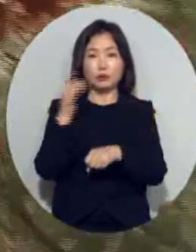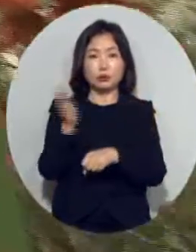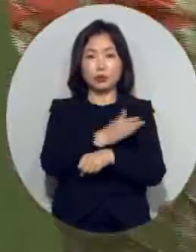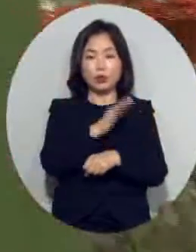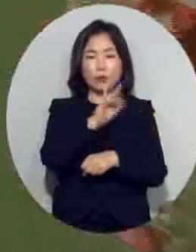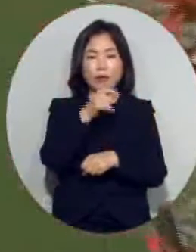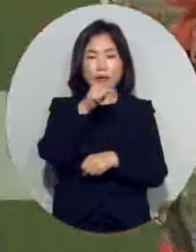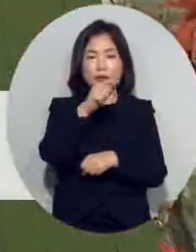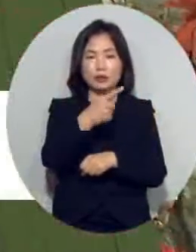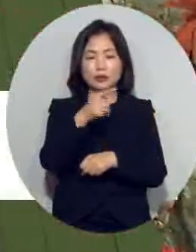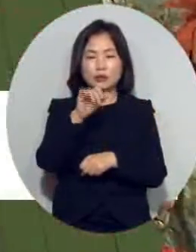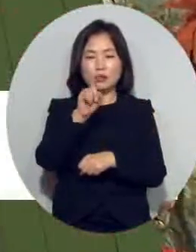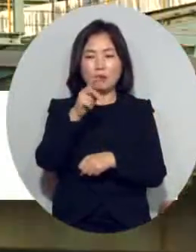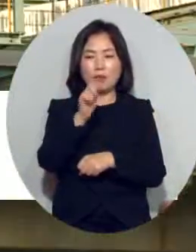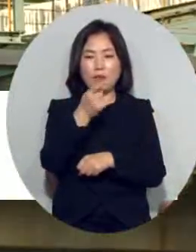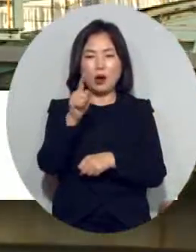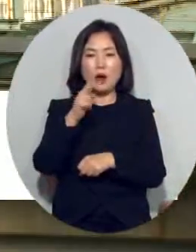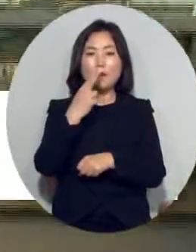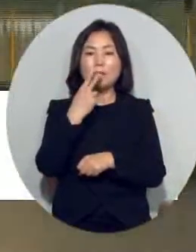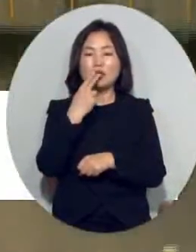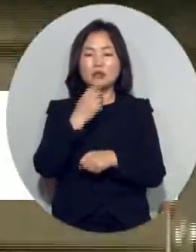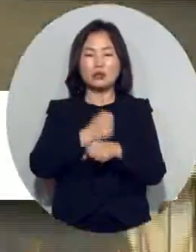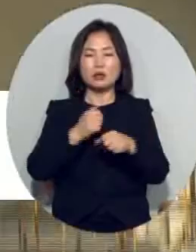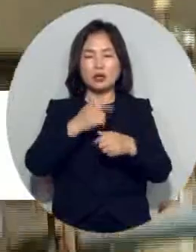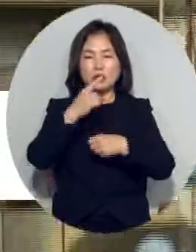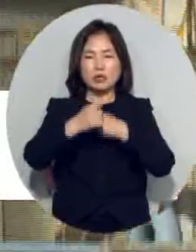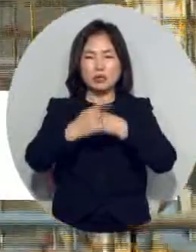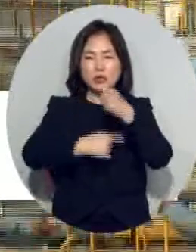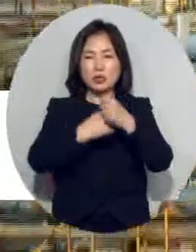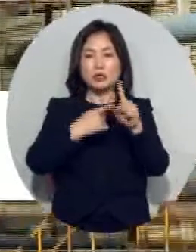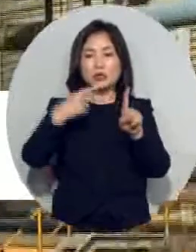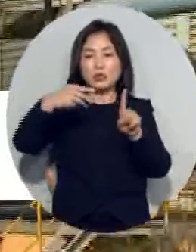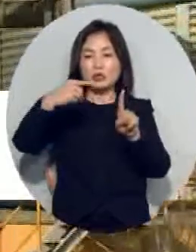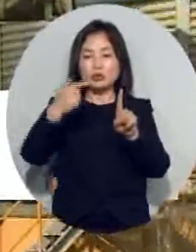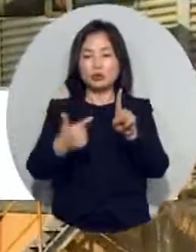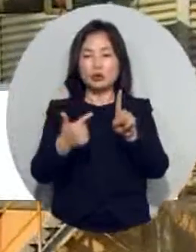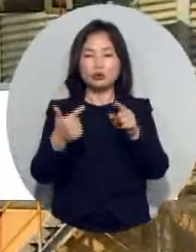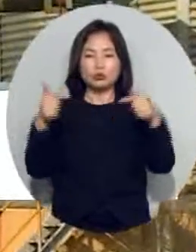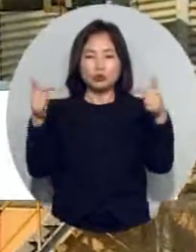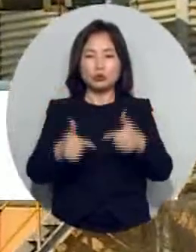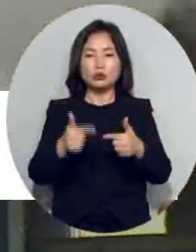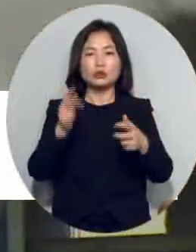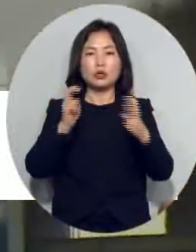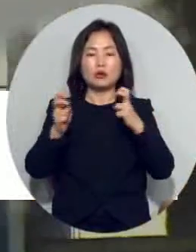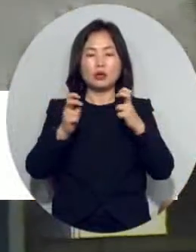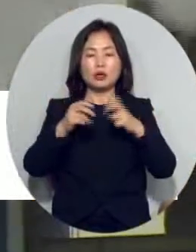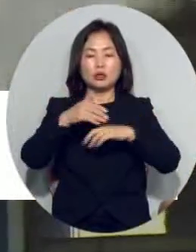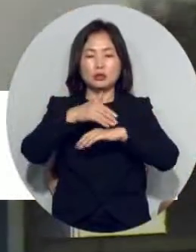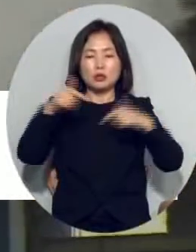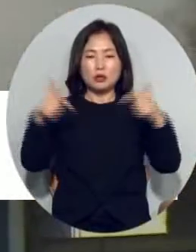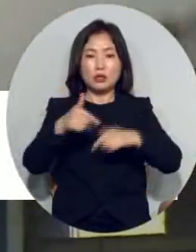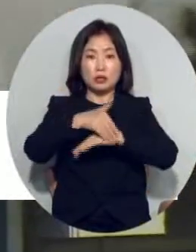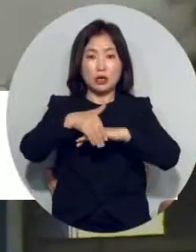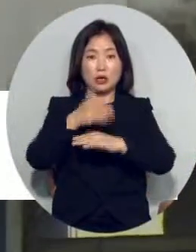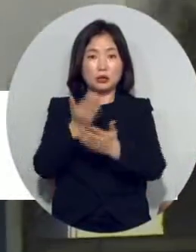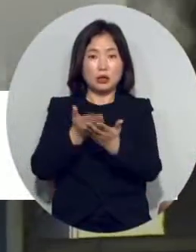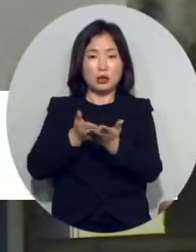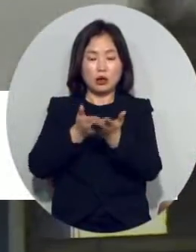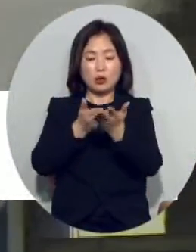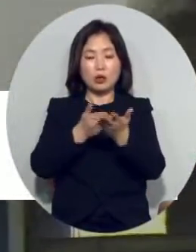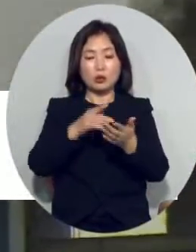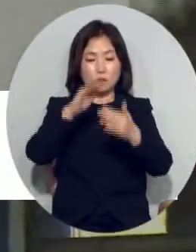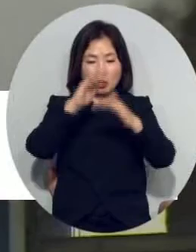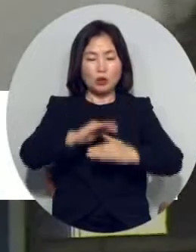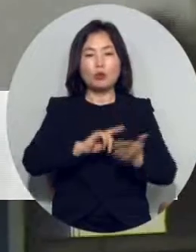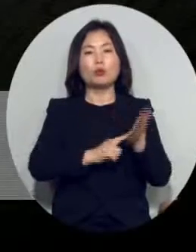벤젠과 염화 비닐 등 유해화학물질 연간 1톤 이상 배출 사업장에 대해 저감 계획을 제출하고 이를 주민에게